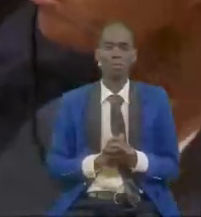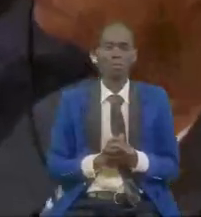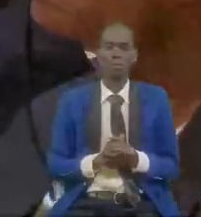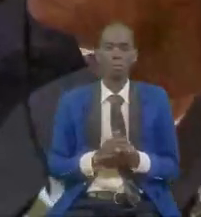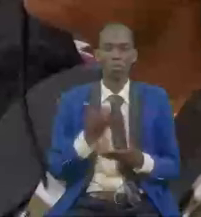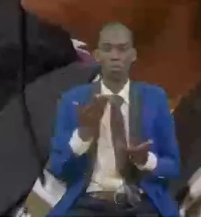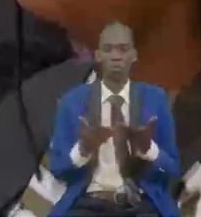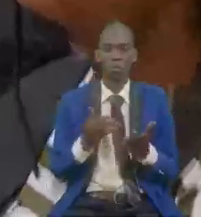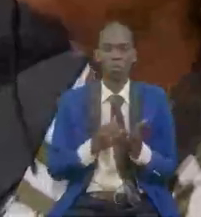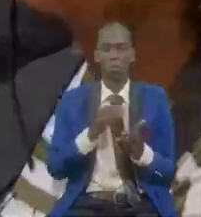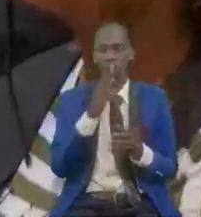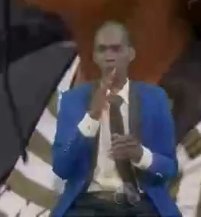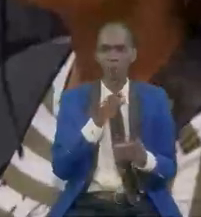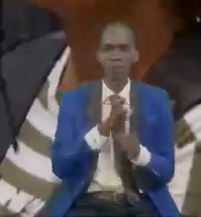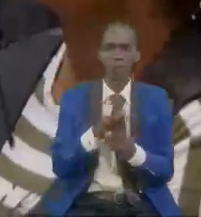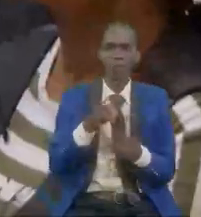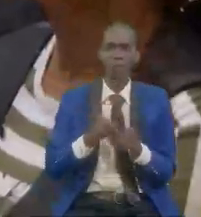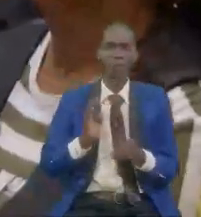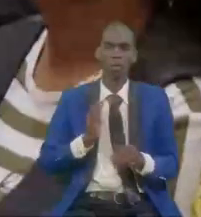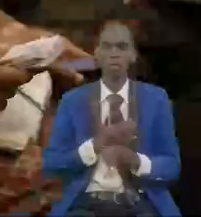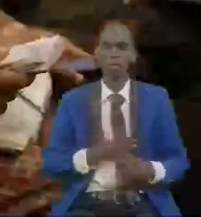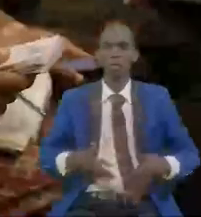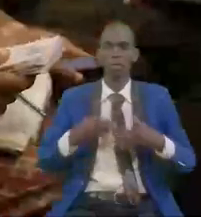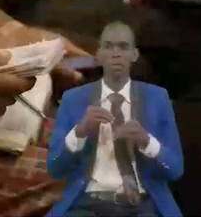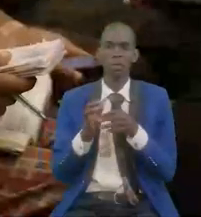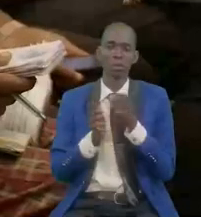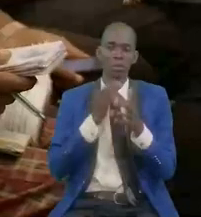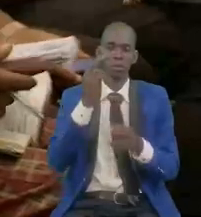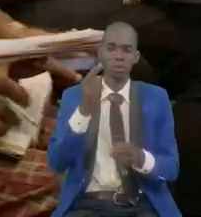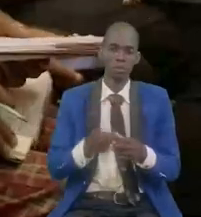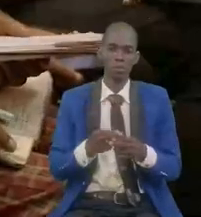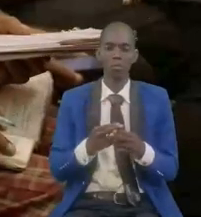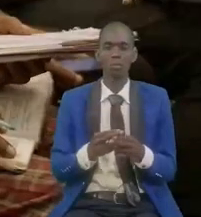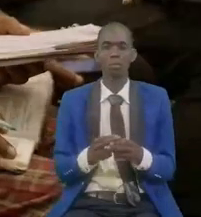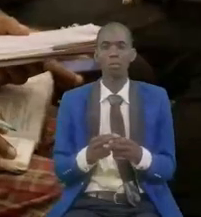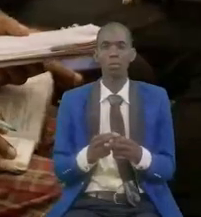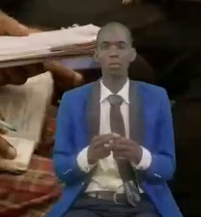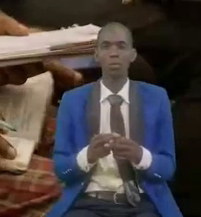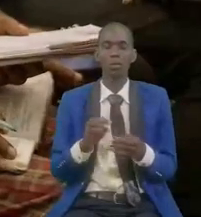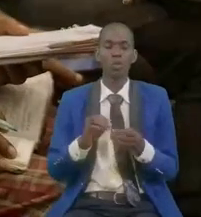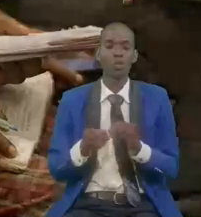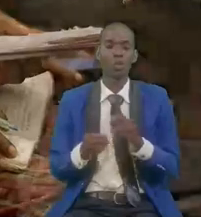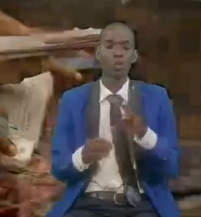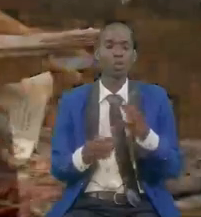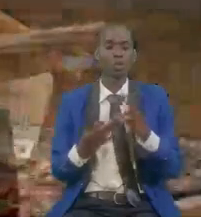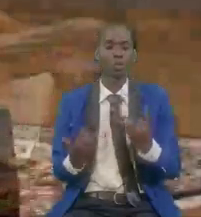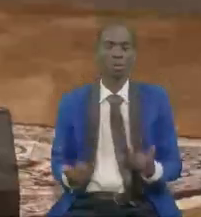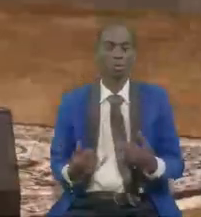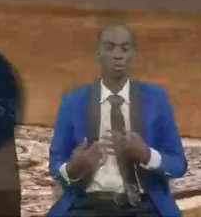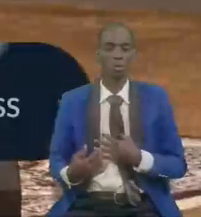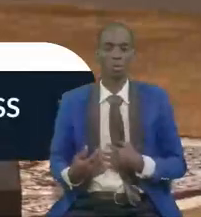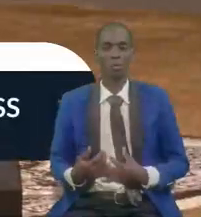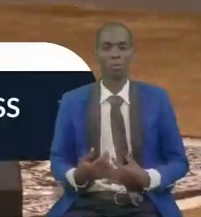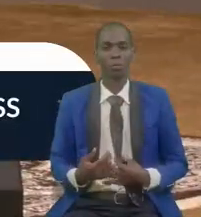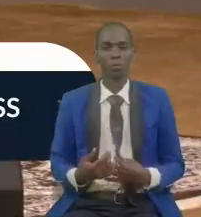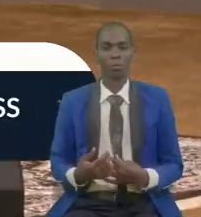Puisse cela s'accomplir dans nos vies au nom de Jésus-Christ. Nous allons au deuxième point,